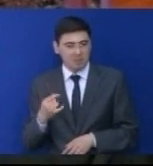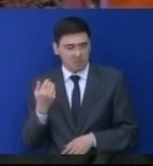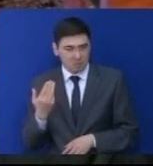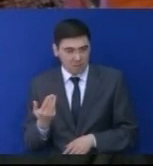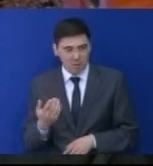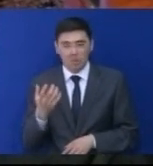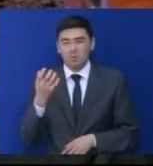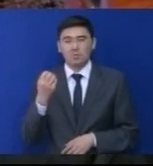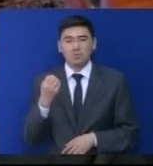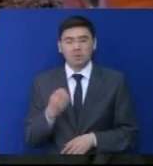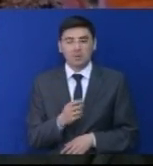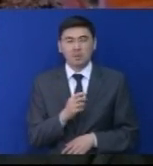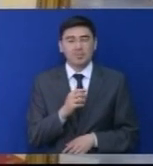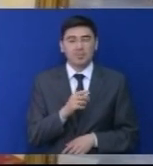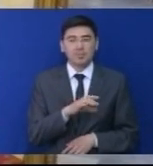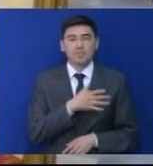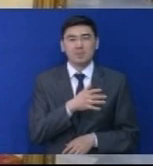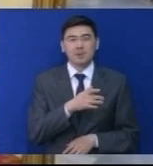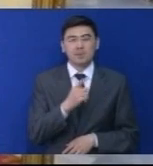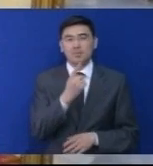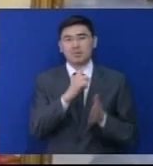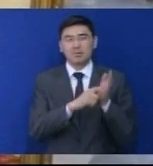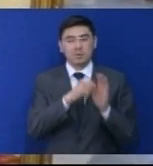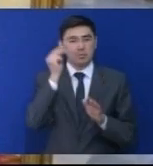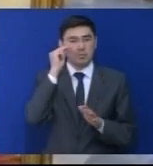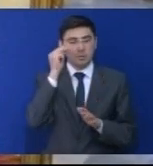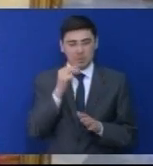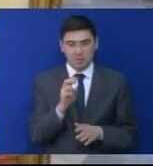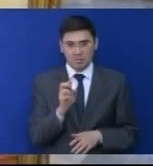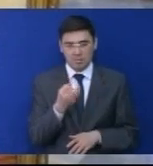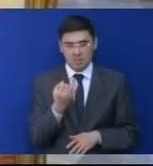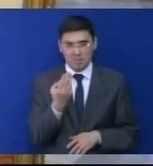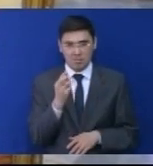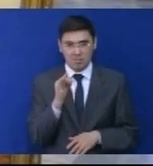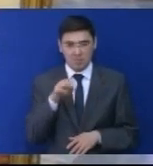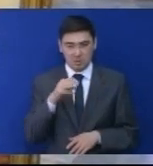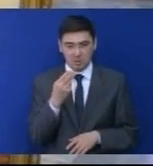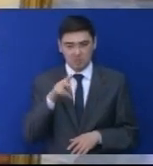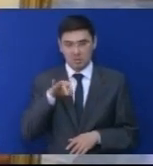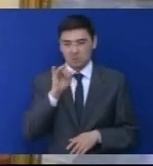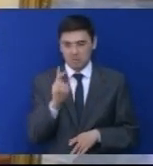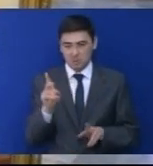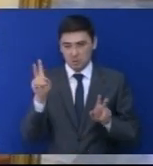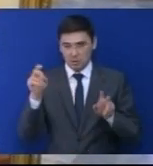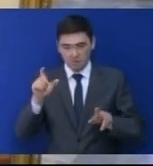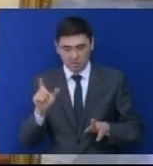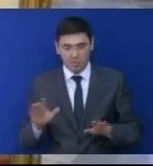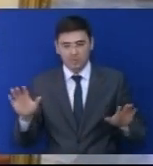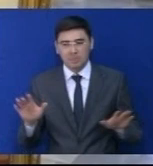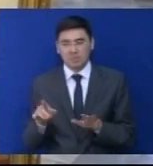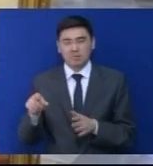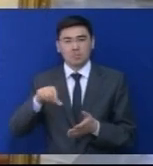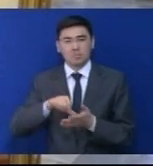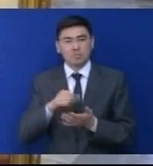шығарған бейбітшілік күйлерін орындады. Облыс көлемі, республика көлемінде танылып жүрген жезтаңдай әнші Гүлдана